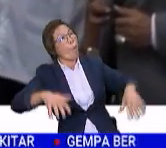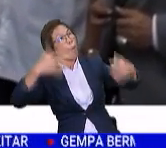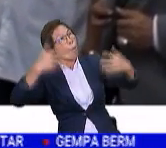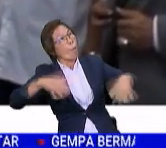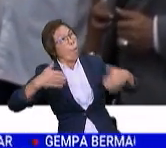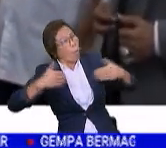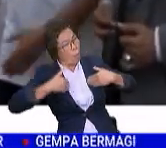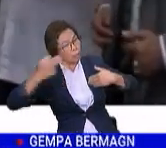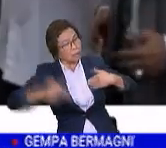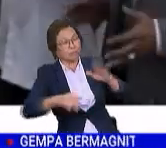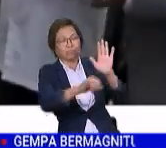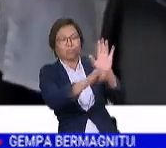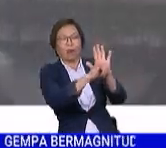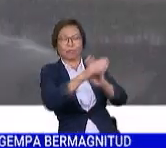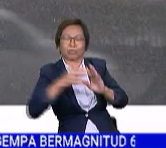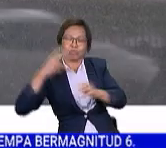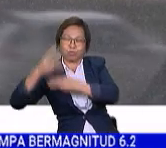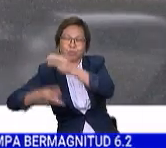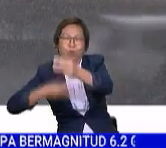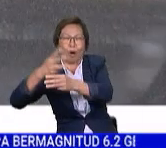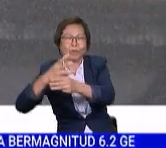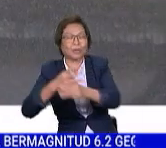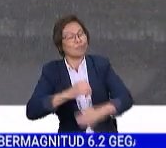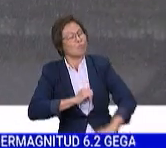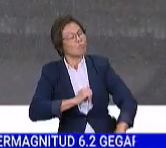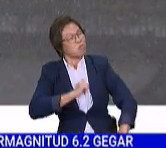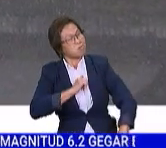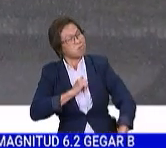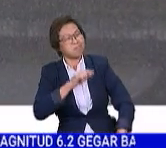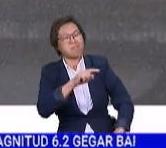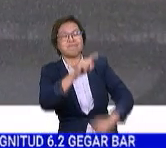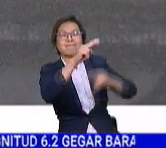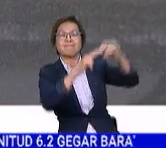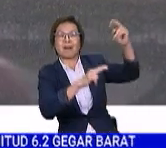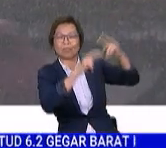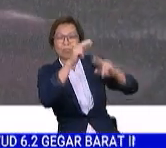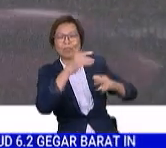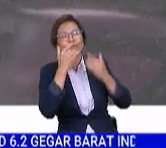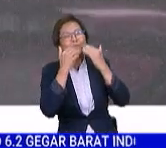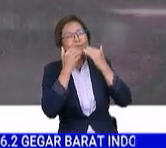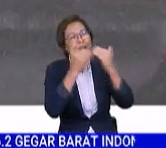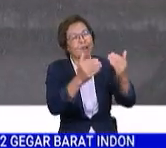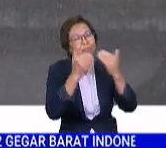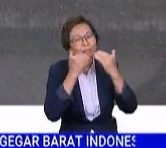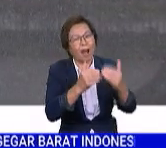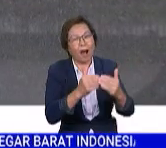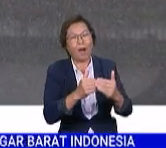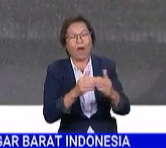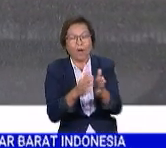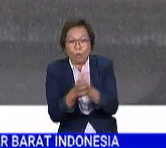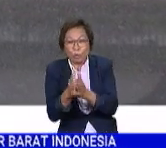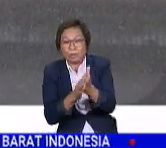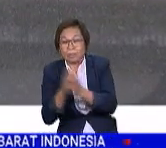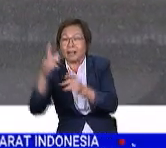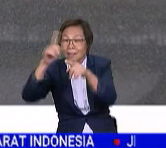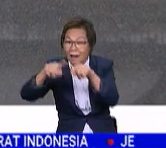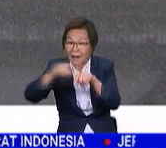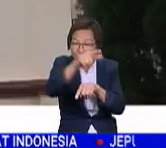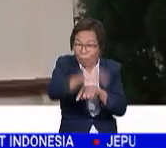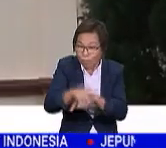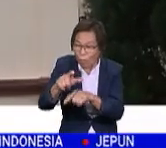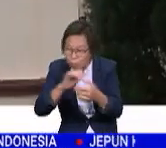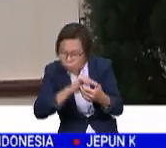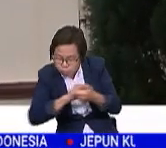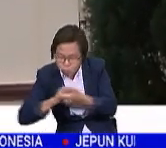dengan sejarah identity dan warisan yang dibanggakan beliau turut menghargai usaha kolektif pelbagai pihak dalam kerja-kerja